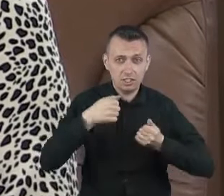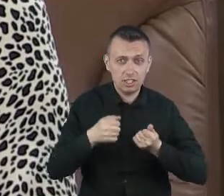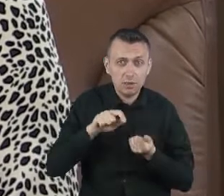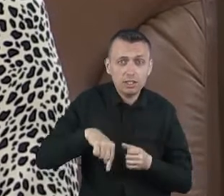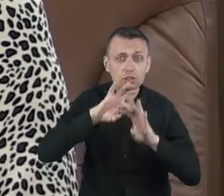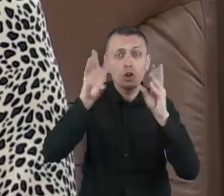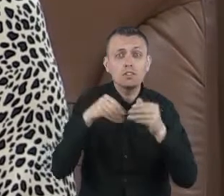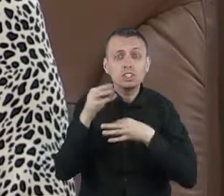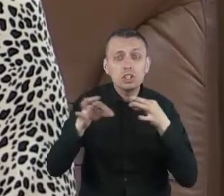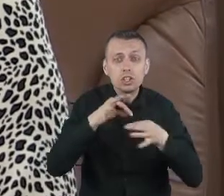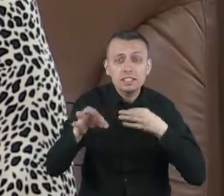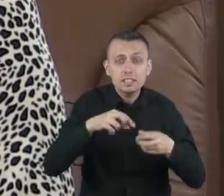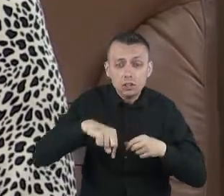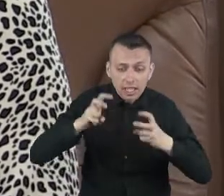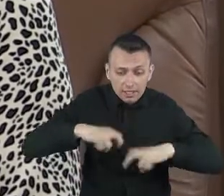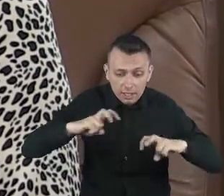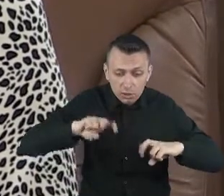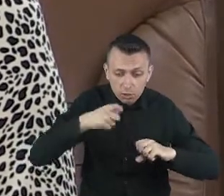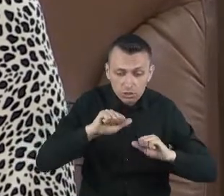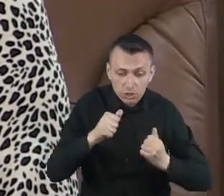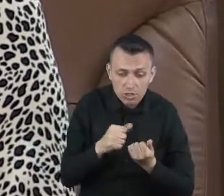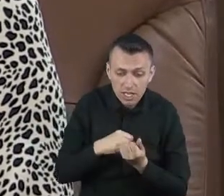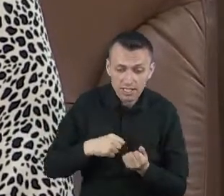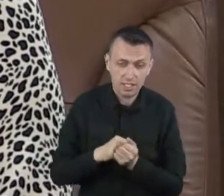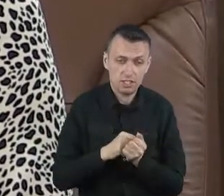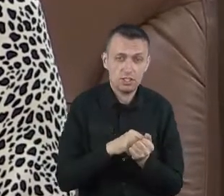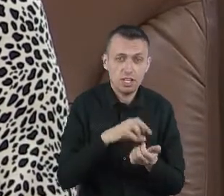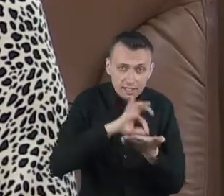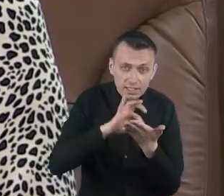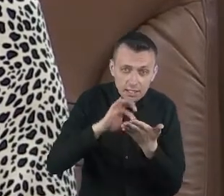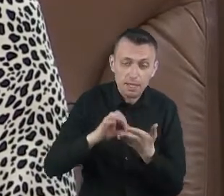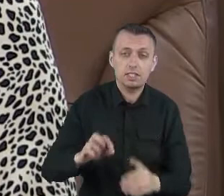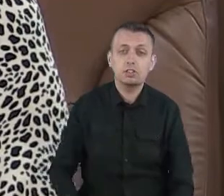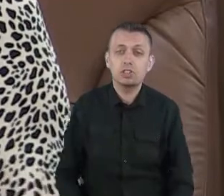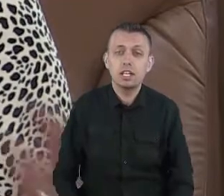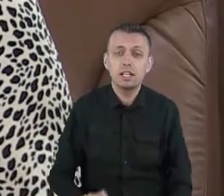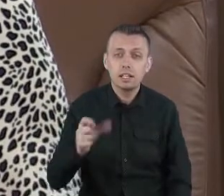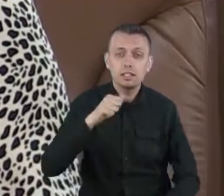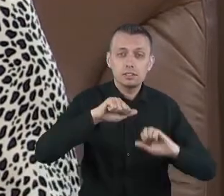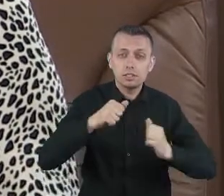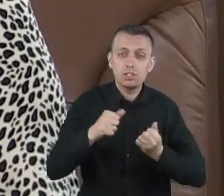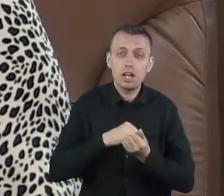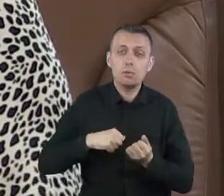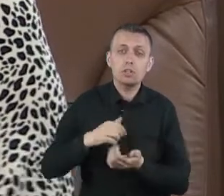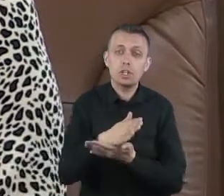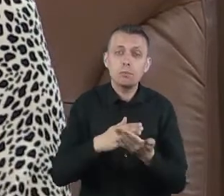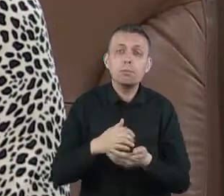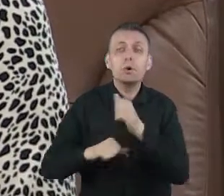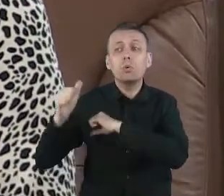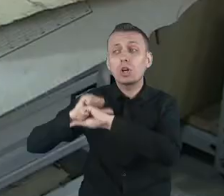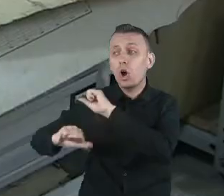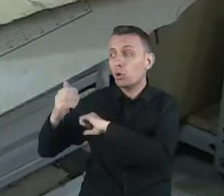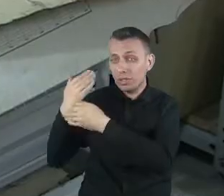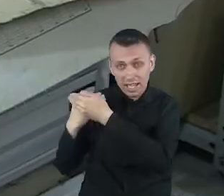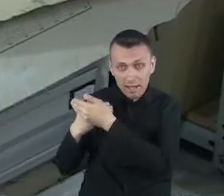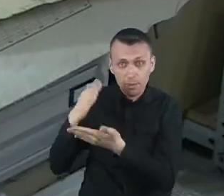Te lokalne działania, te ruchy, to co się dzieje na bieżąco, to co się działo już pół roku temu, to